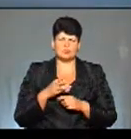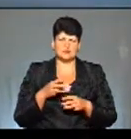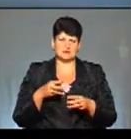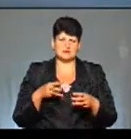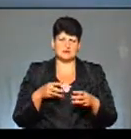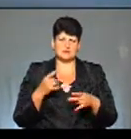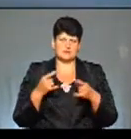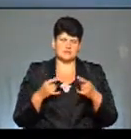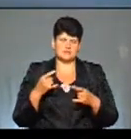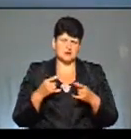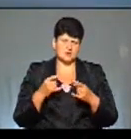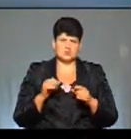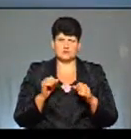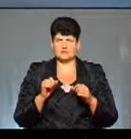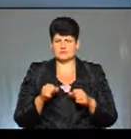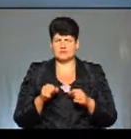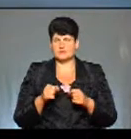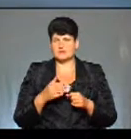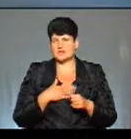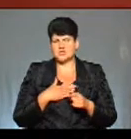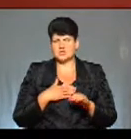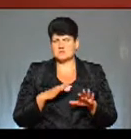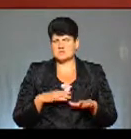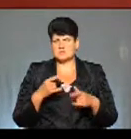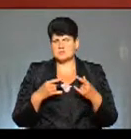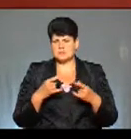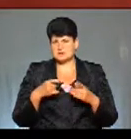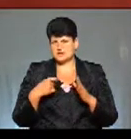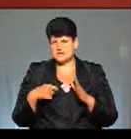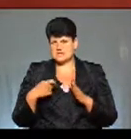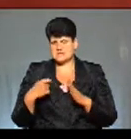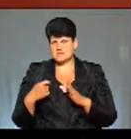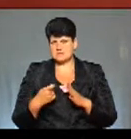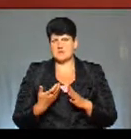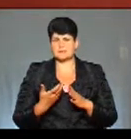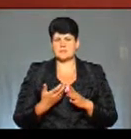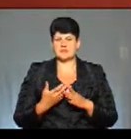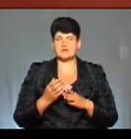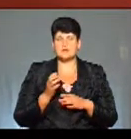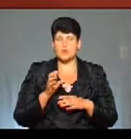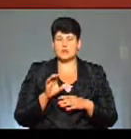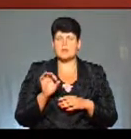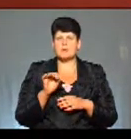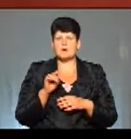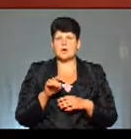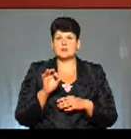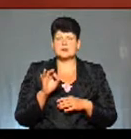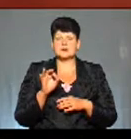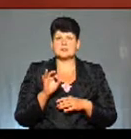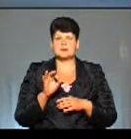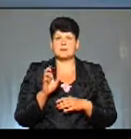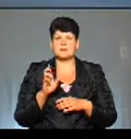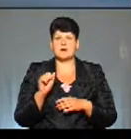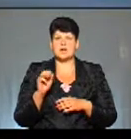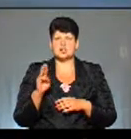не знаю, можливо, і наше місцеве телебачення знімало репортаж про те, як Олександр Башта, в якого дуже